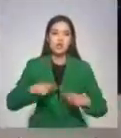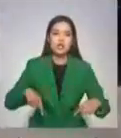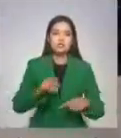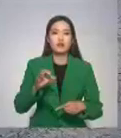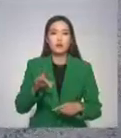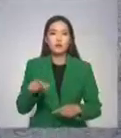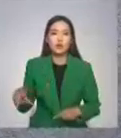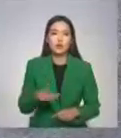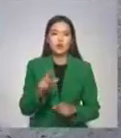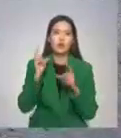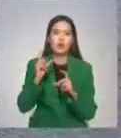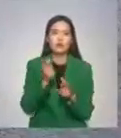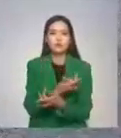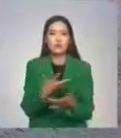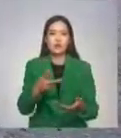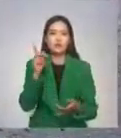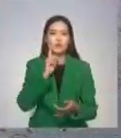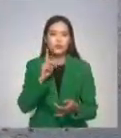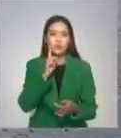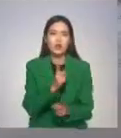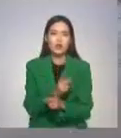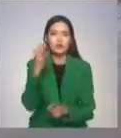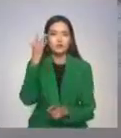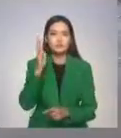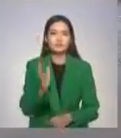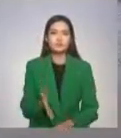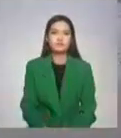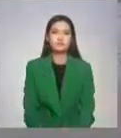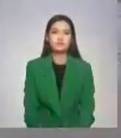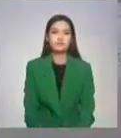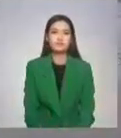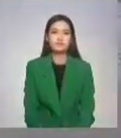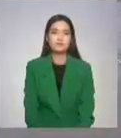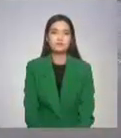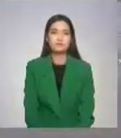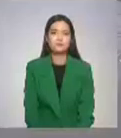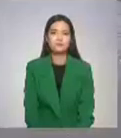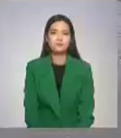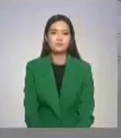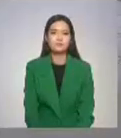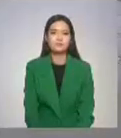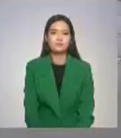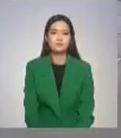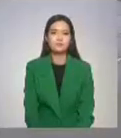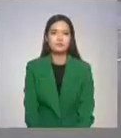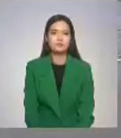жолмен жүк көліктерінің қатынауына уақытша тыйым салмақ. Абзал Құрманкин, Евгений Мутин, Астана Таймс, Петропавл.